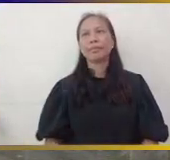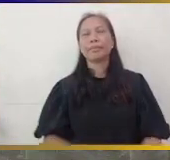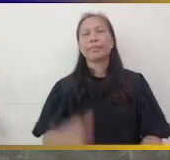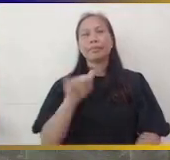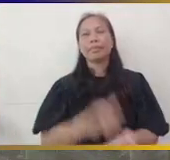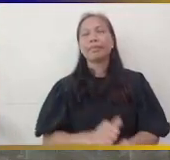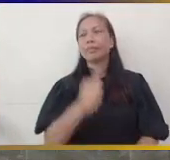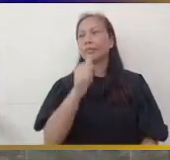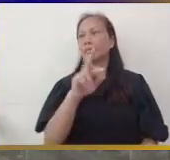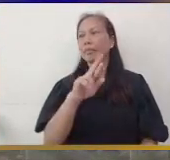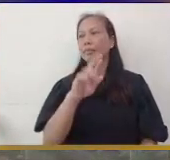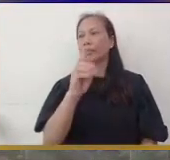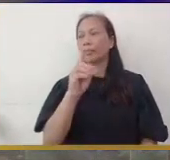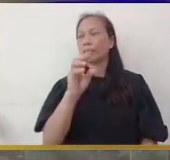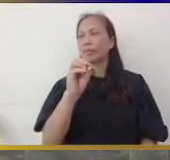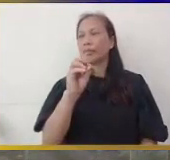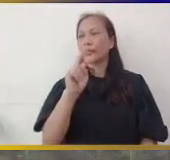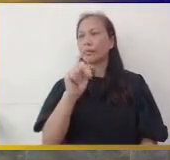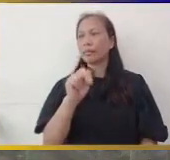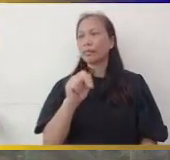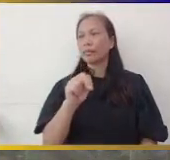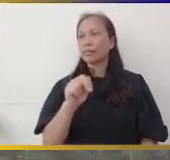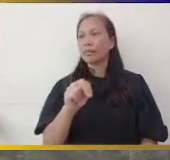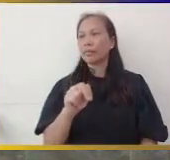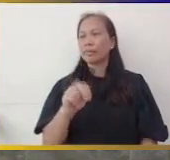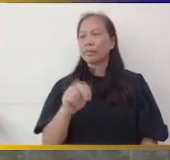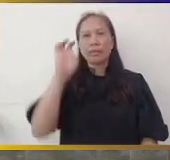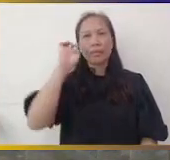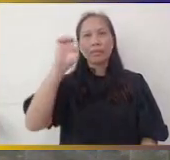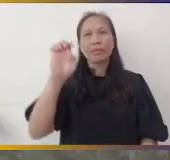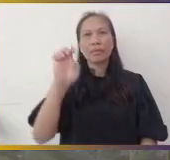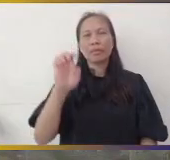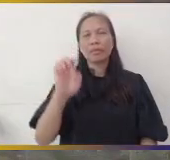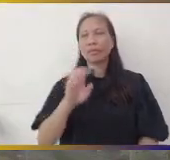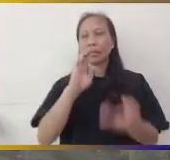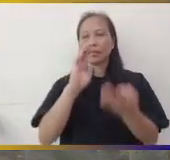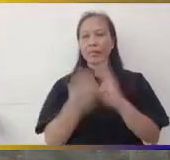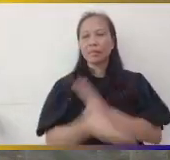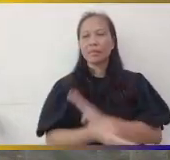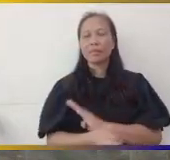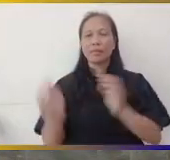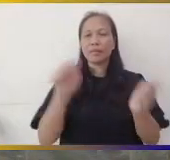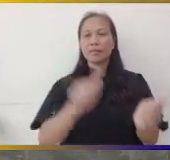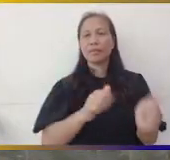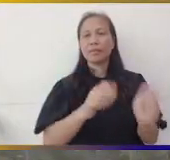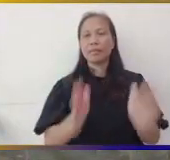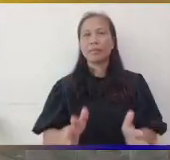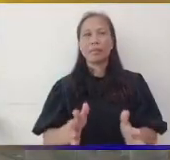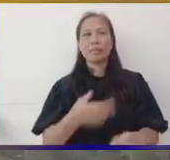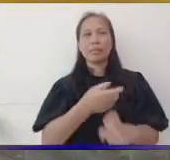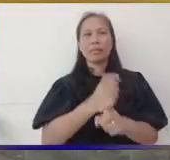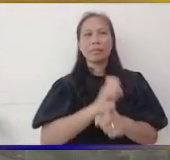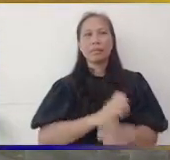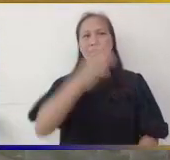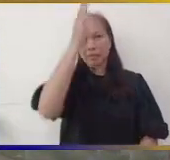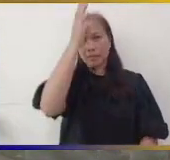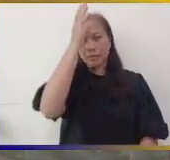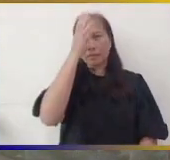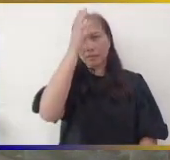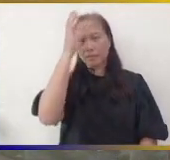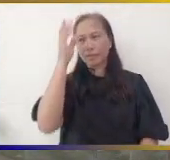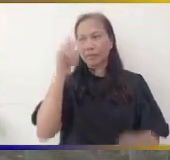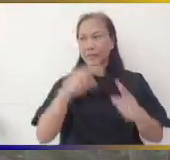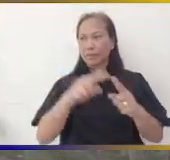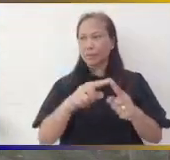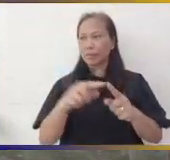bricia he became a convert of the Baptist Okay from the Catholic naging Baptist po siya and he is